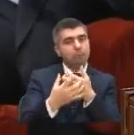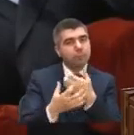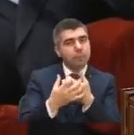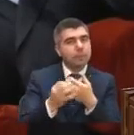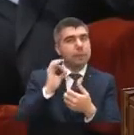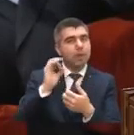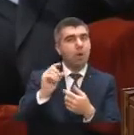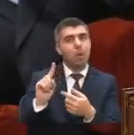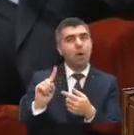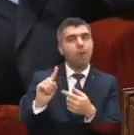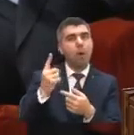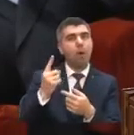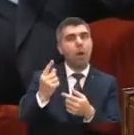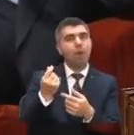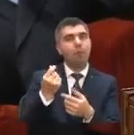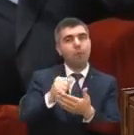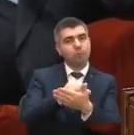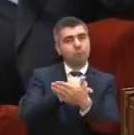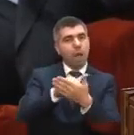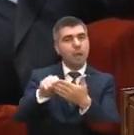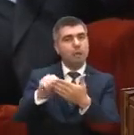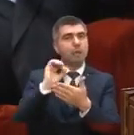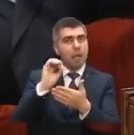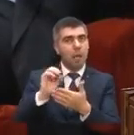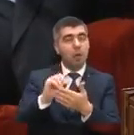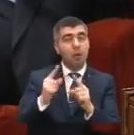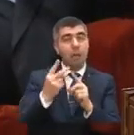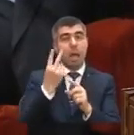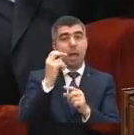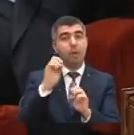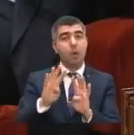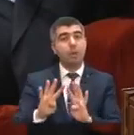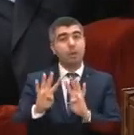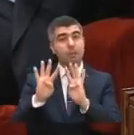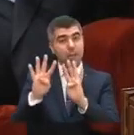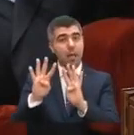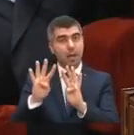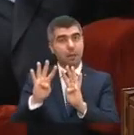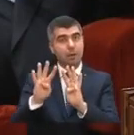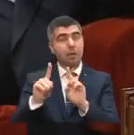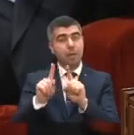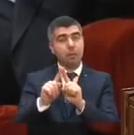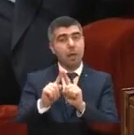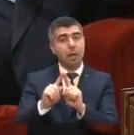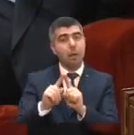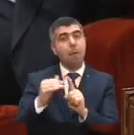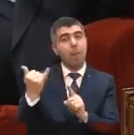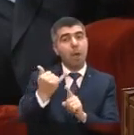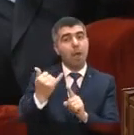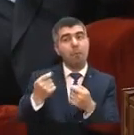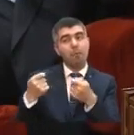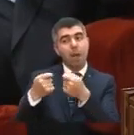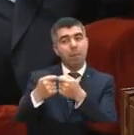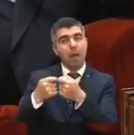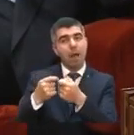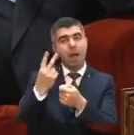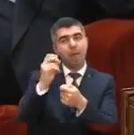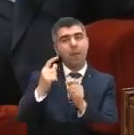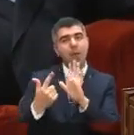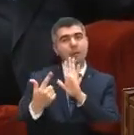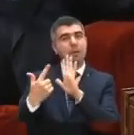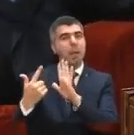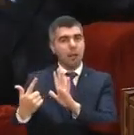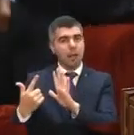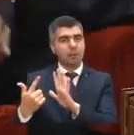حطها. وهذا دفع ان المرحله ديال 2018 الاخيره كانت افضل من العمليه ديال المرحبا ديال